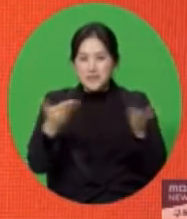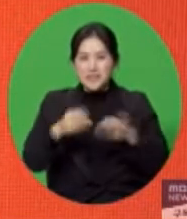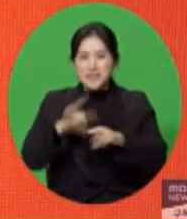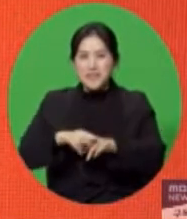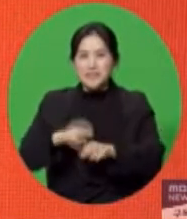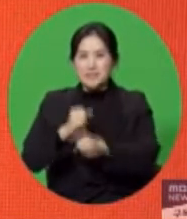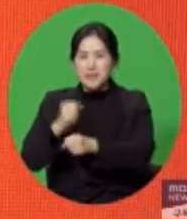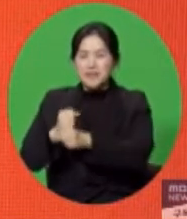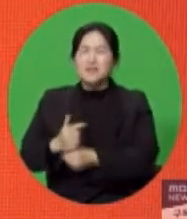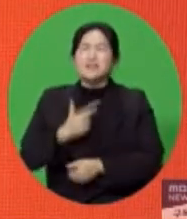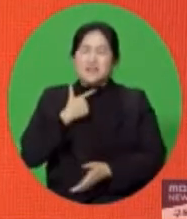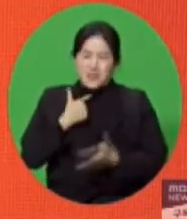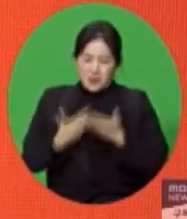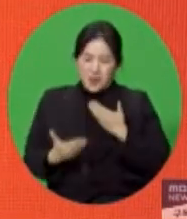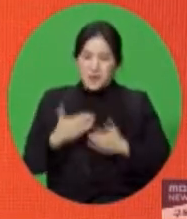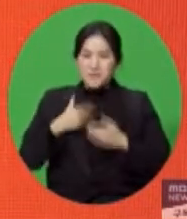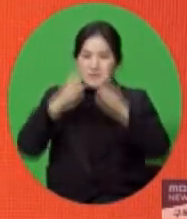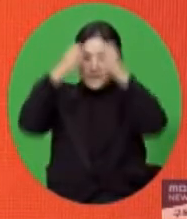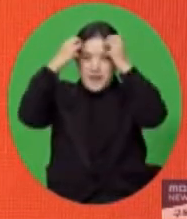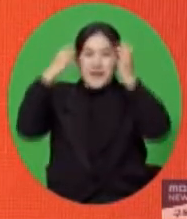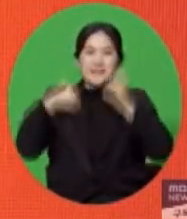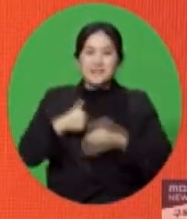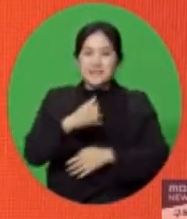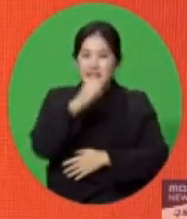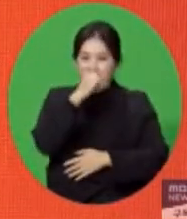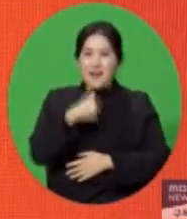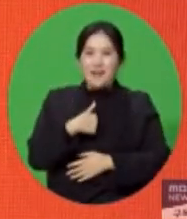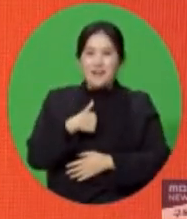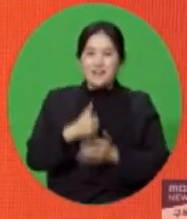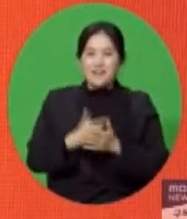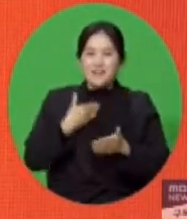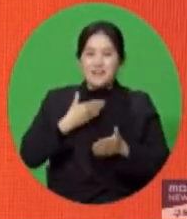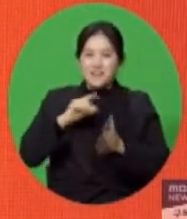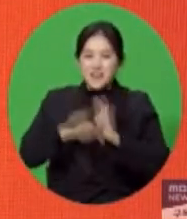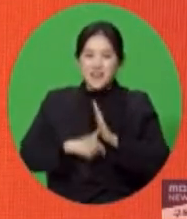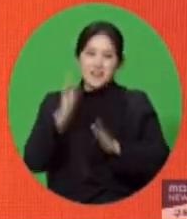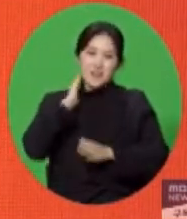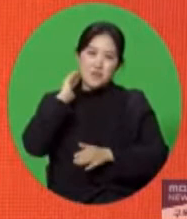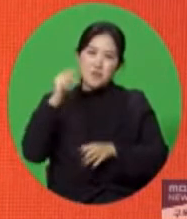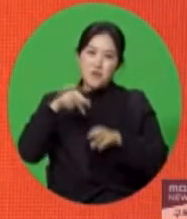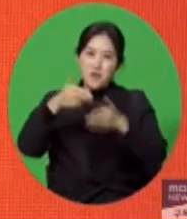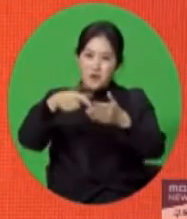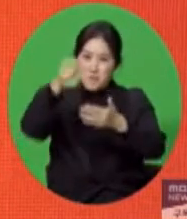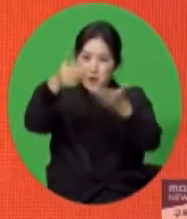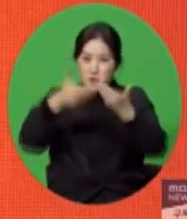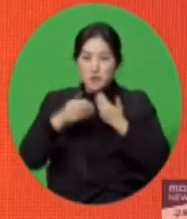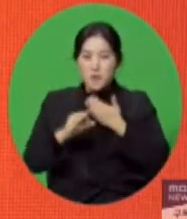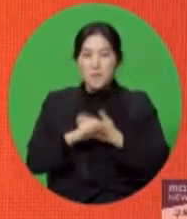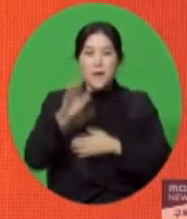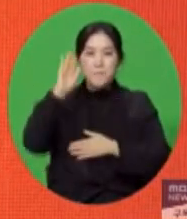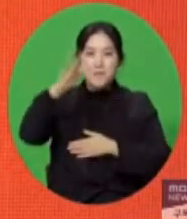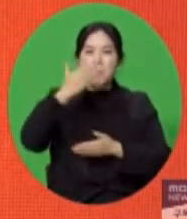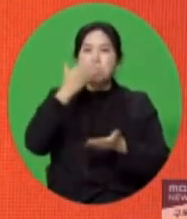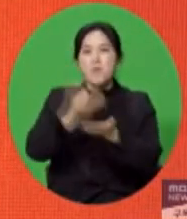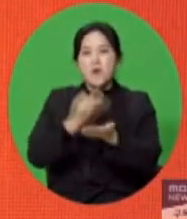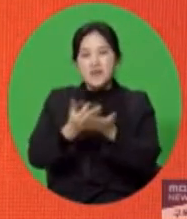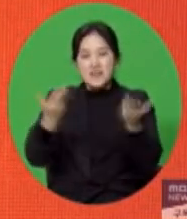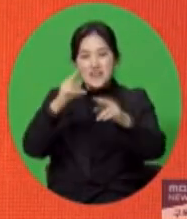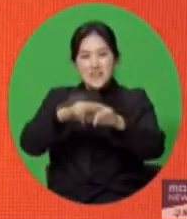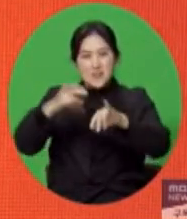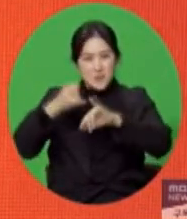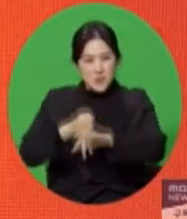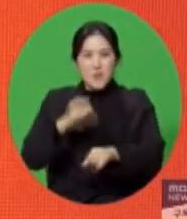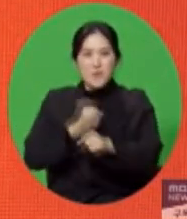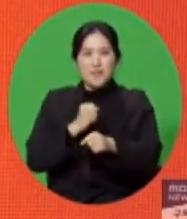일자리들을 만들어본 그런 사람입니다. 제게 기회를 주신다면 미래 먹거리, 미래 일자리